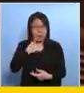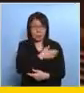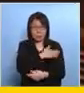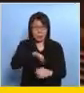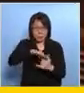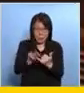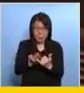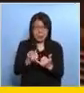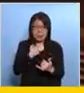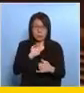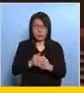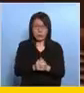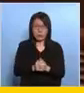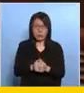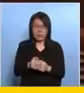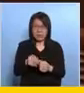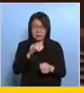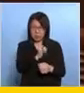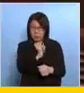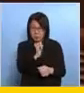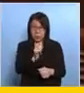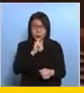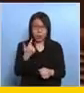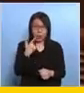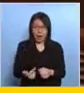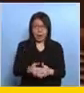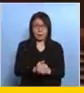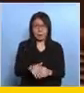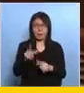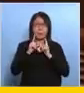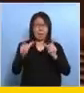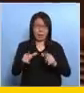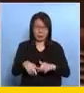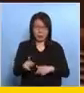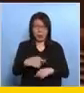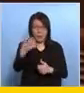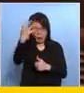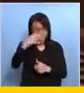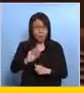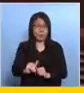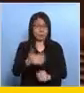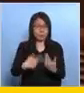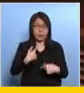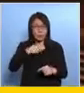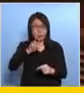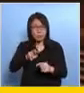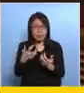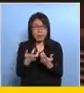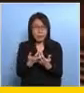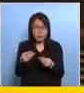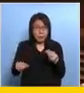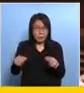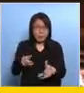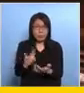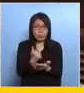啊。阿郭偉明喺度千古罪人添，即係你唔好咁誇，即係你可以鬧，但你要因應個比例